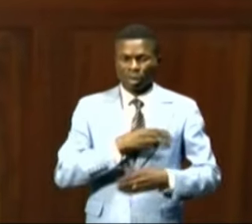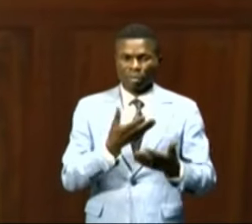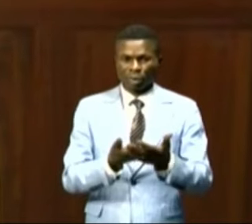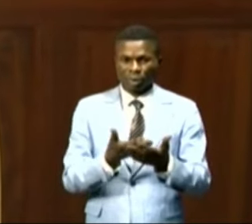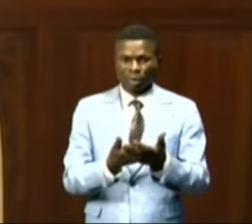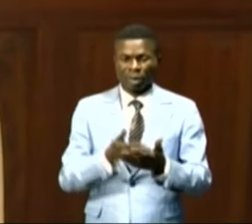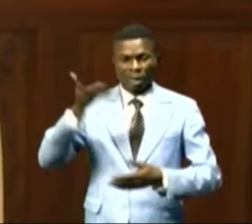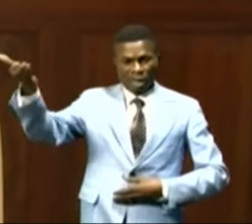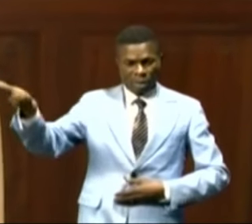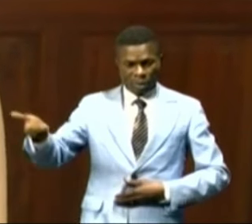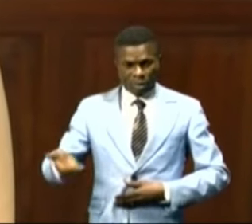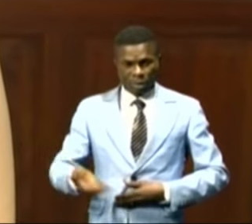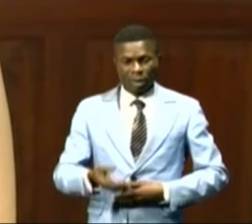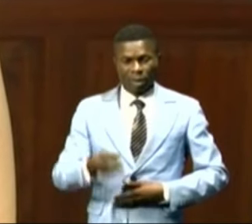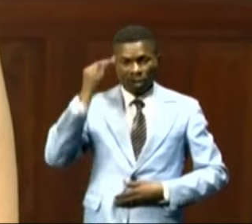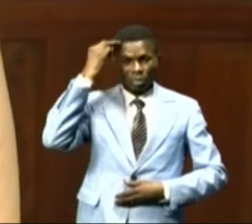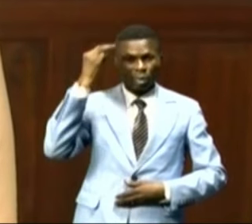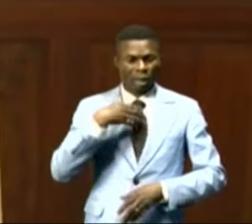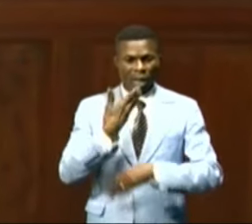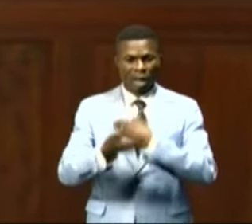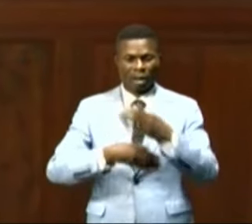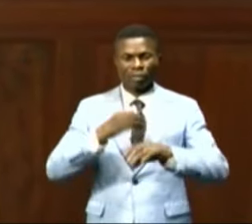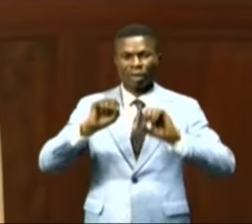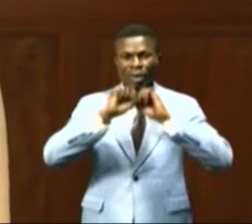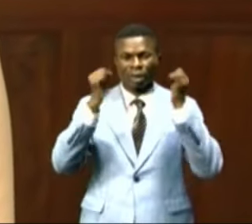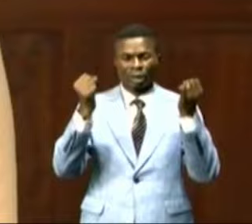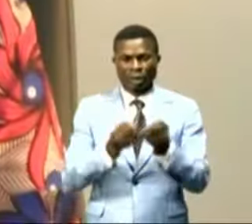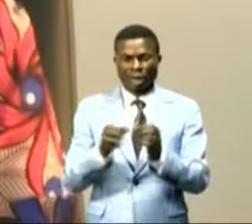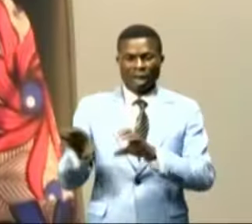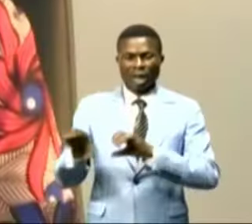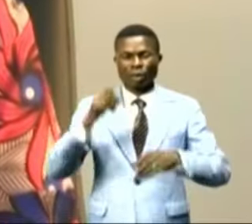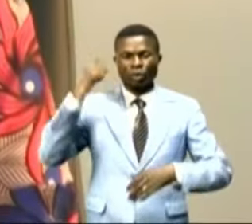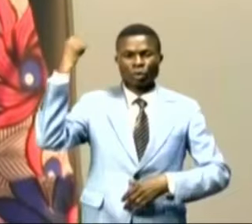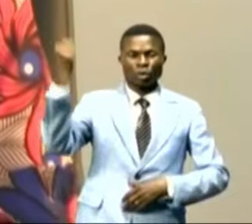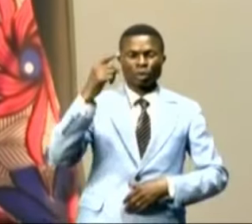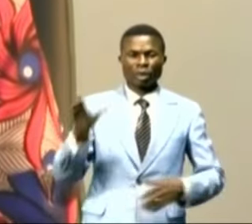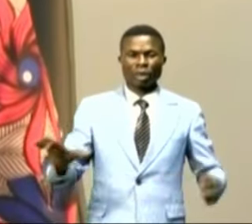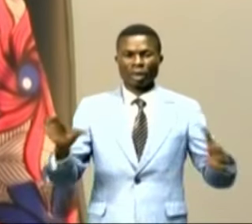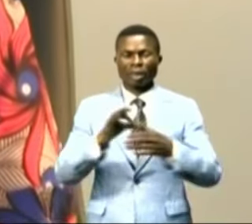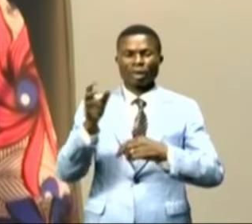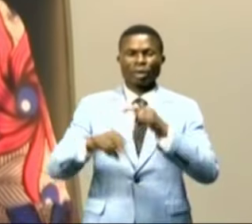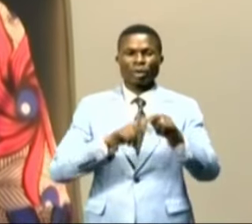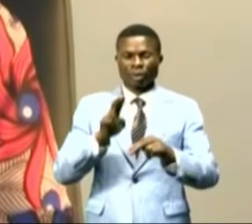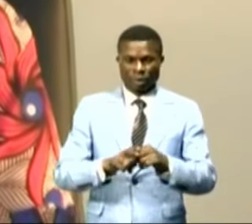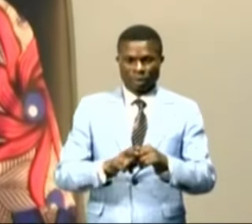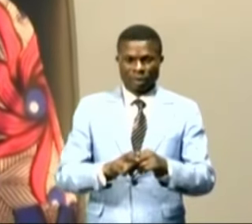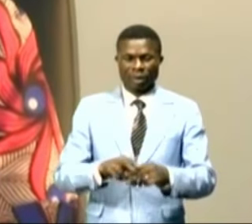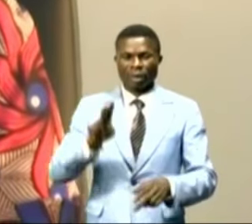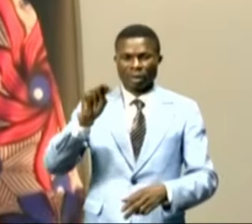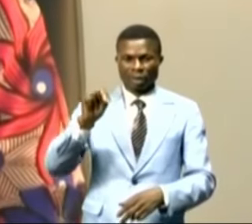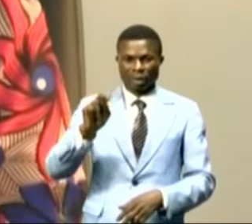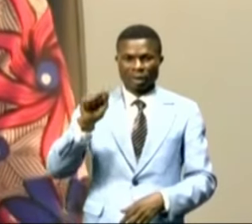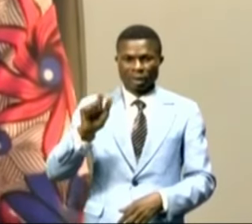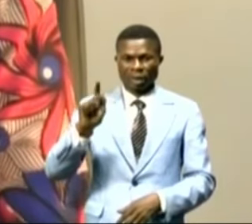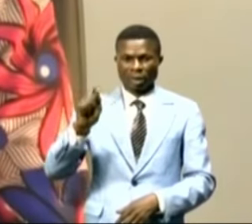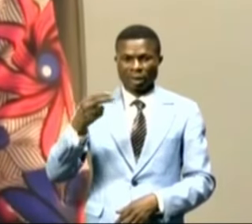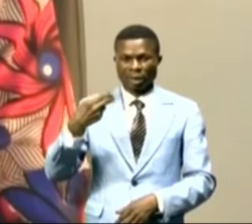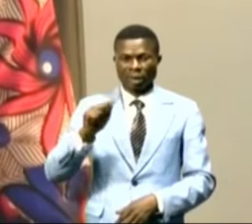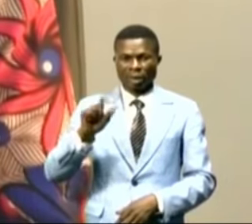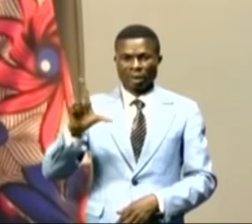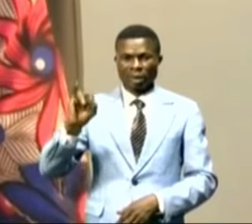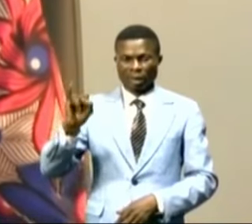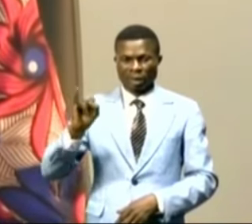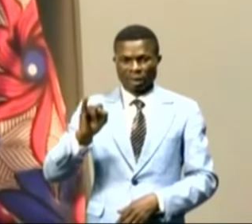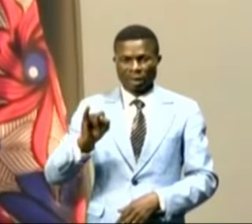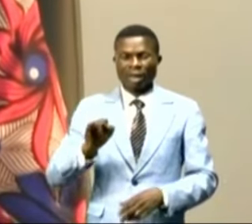été reçue par la ministre des Affaires sociales, Action humanitaire et Solidarité nationale, Nathalie Aziza Mounana, qui a déroulé